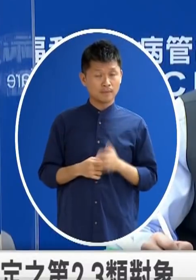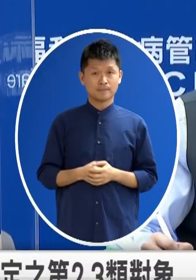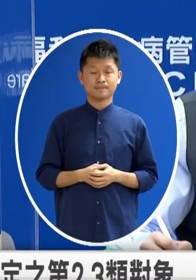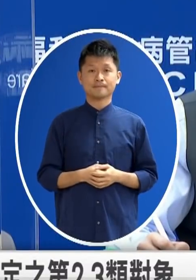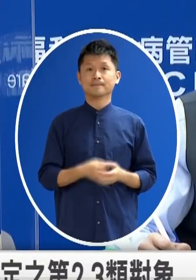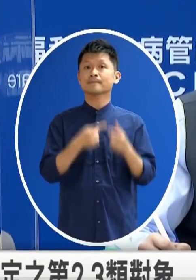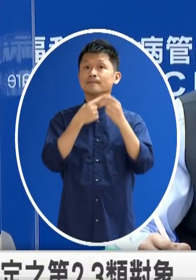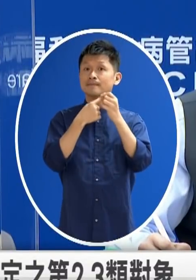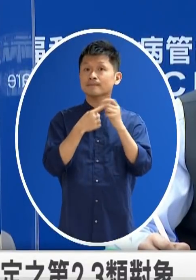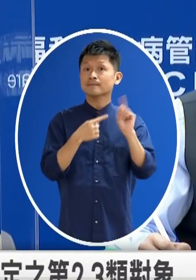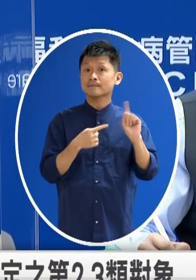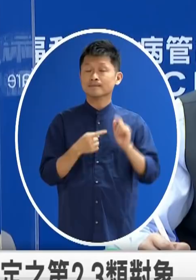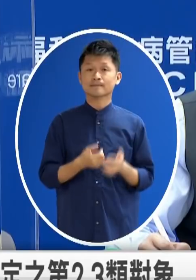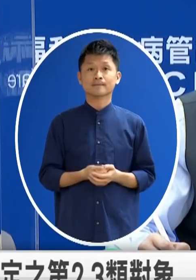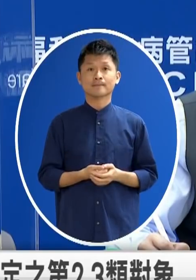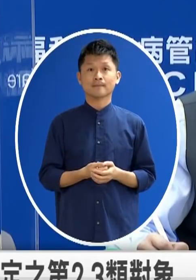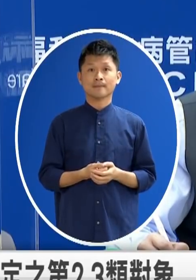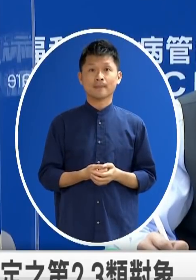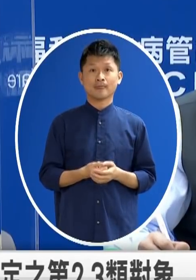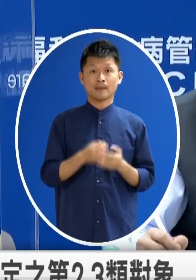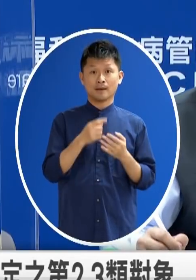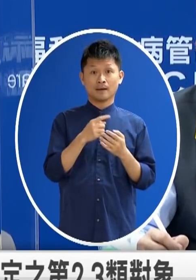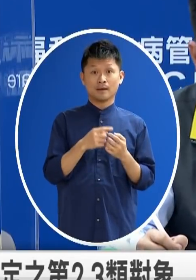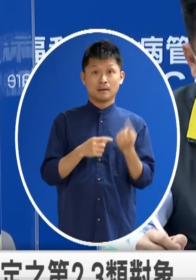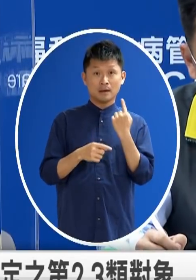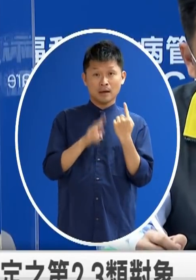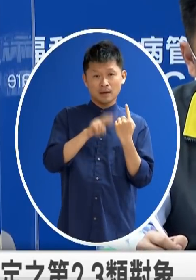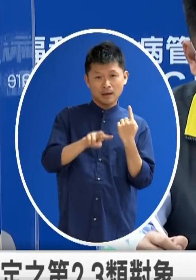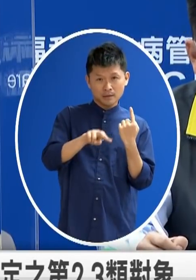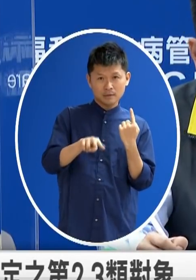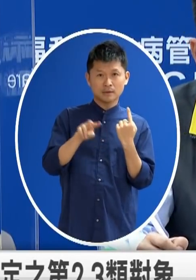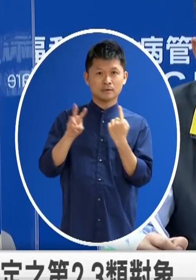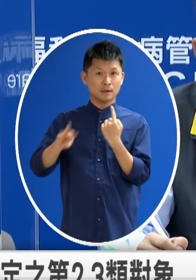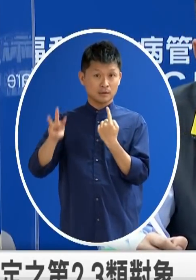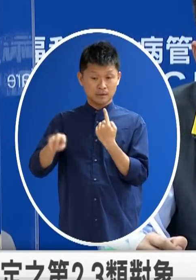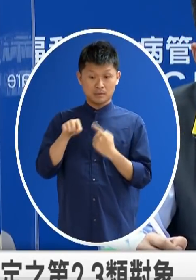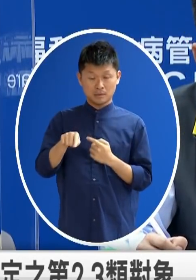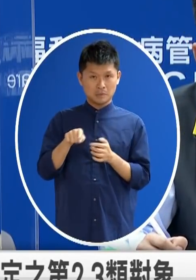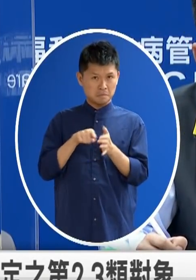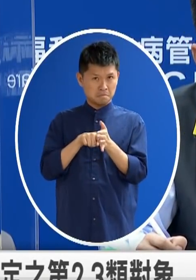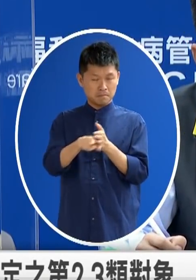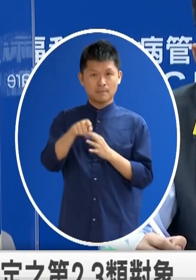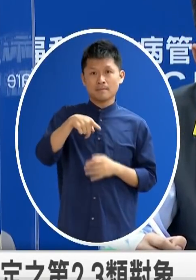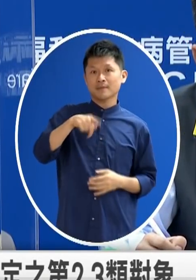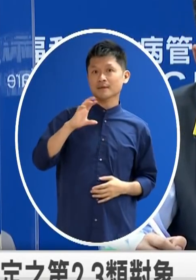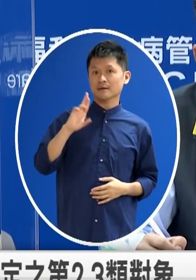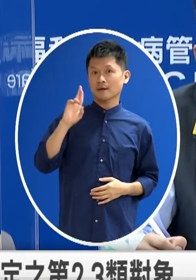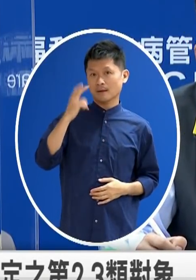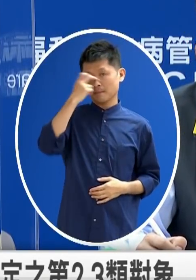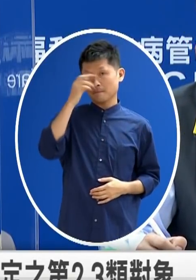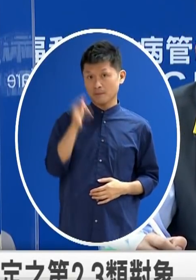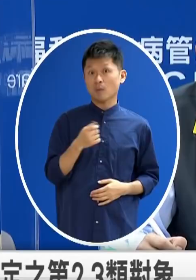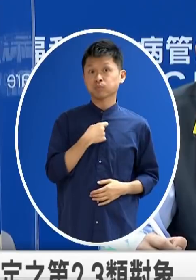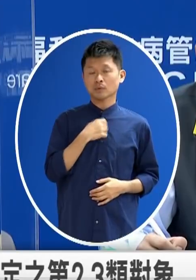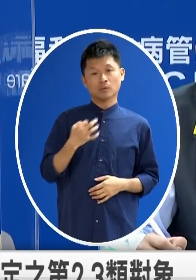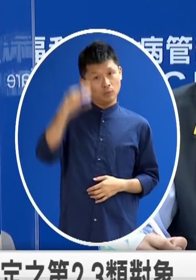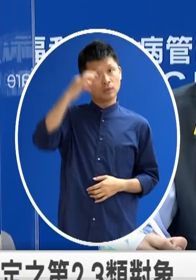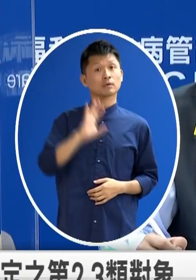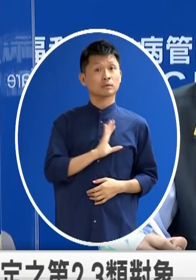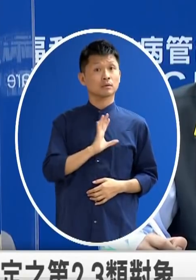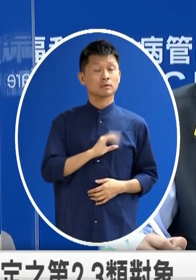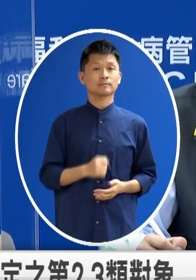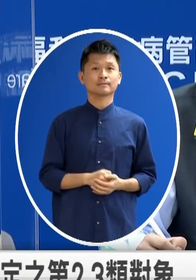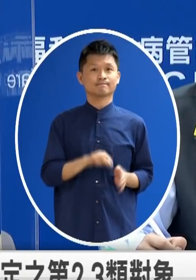当然一般来讲，因为刚才讲这个2000多3000块，这是属于 PCR 的快筛。所以它相对的成本就比较